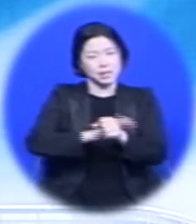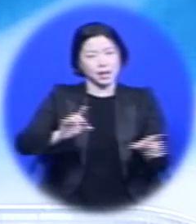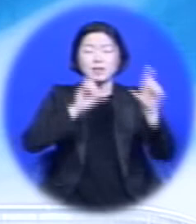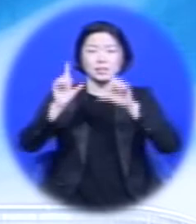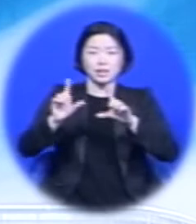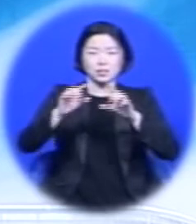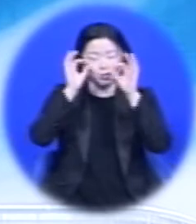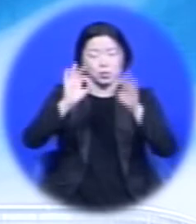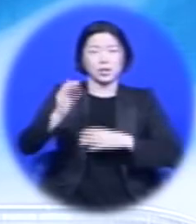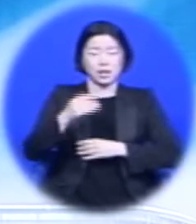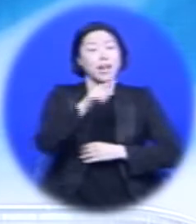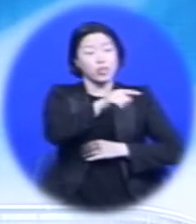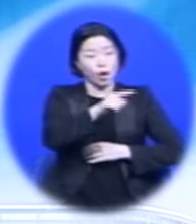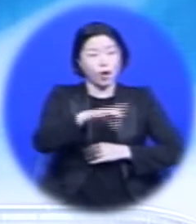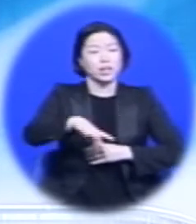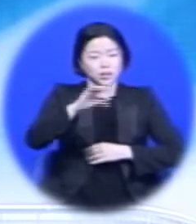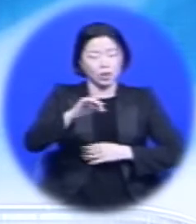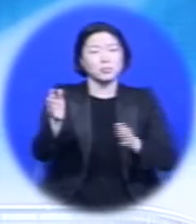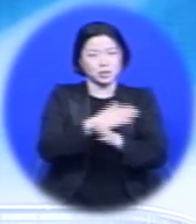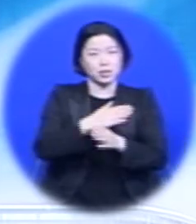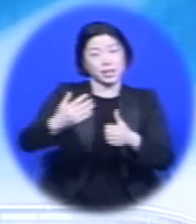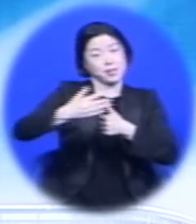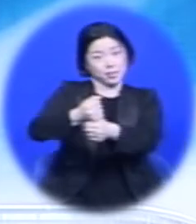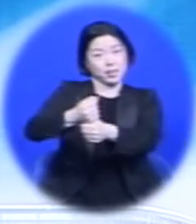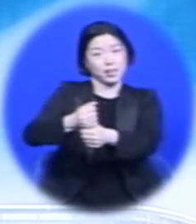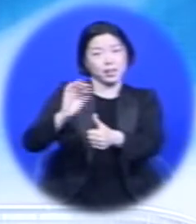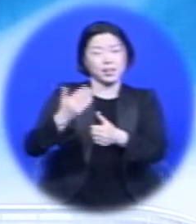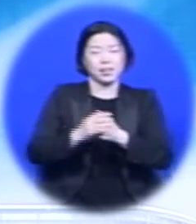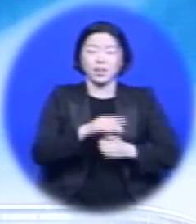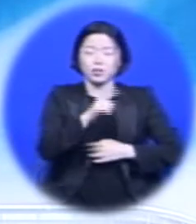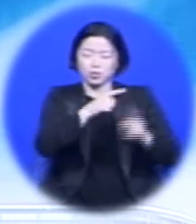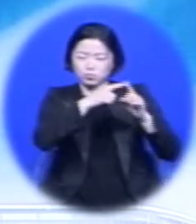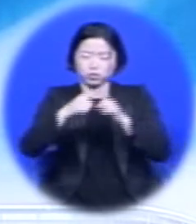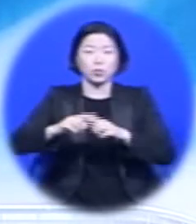됩니다. 너 처음부터 꽉 잡혀 살아. 너 무조건 순종만 하고 살아봐.